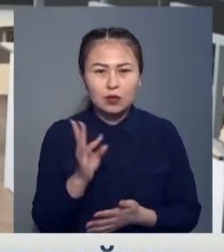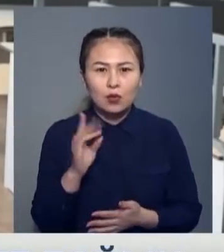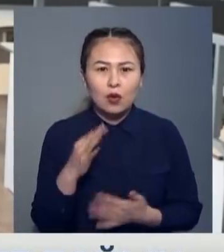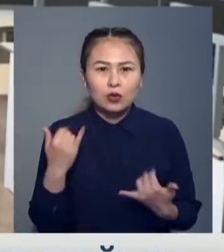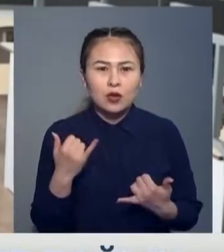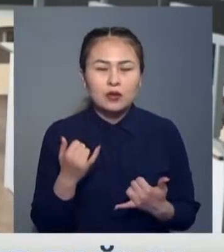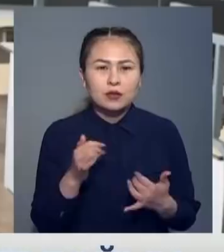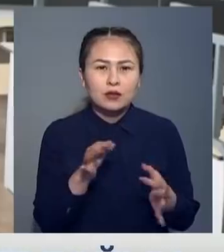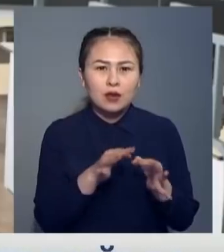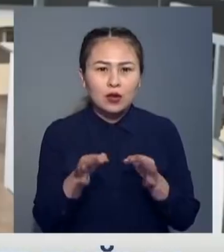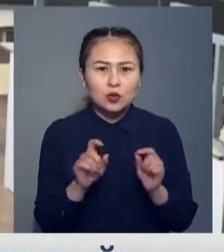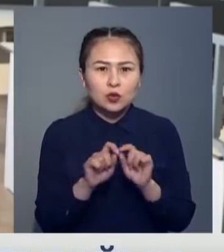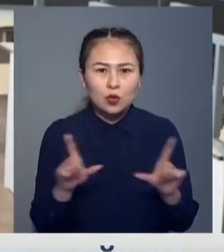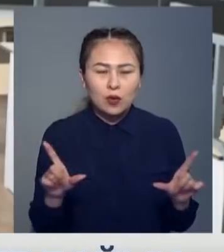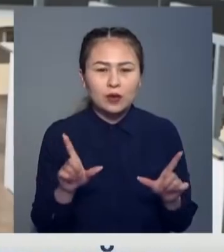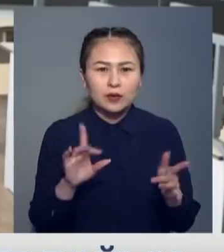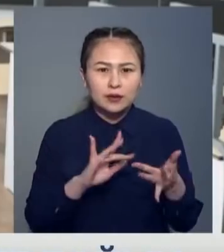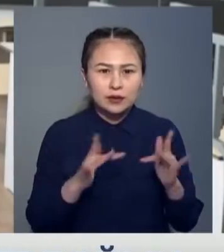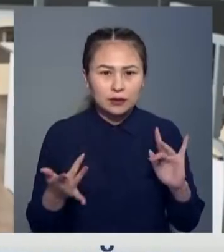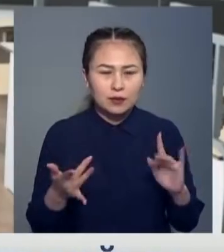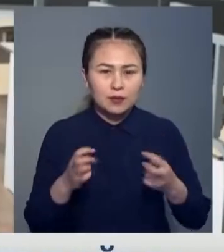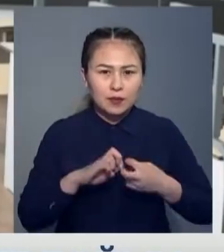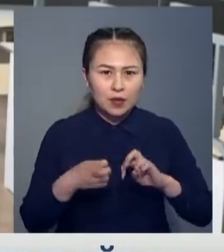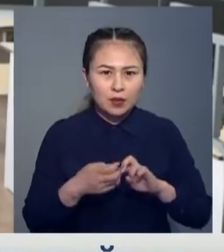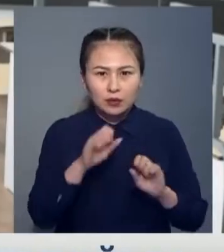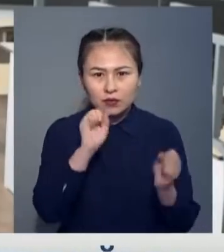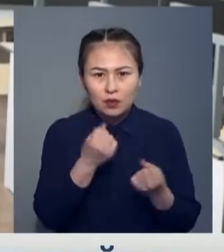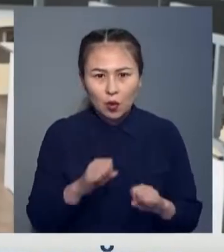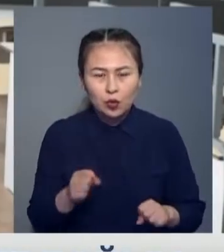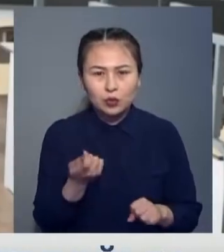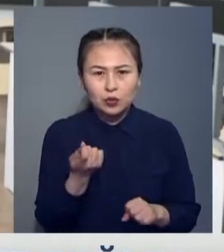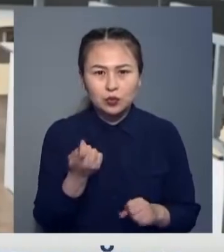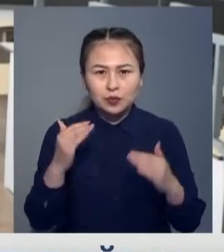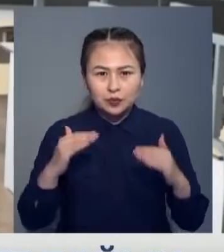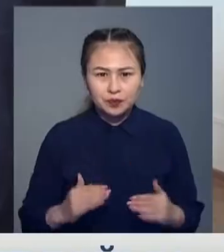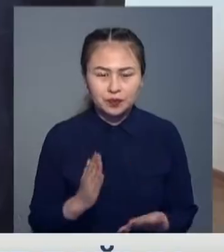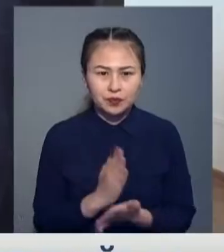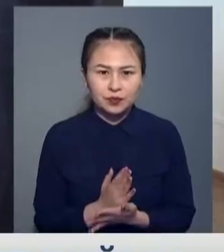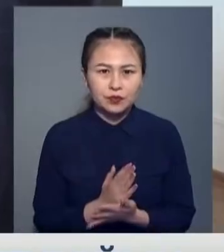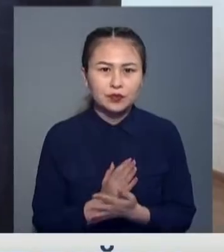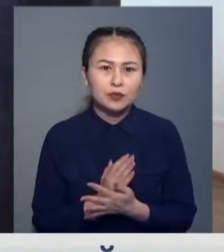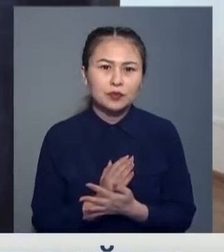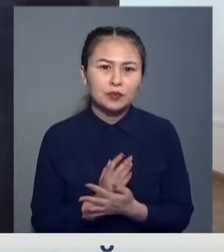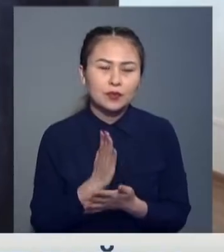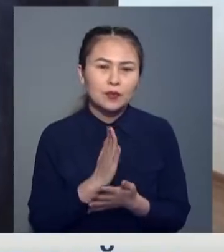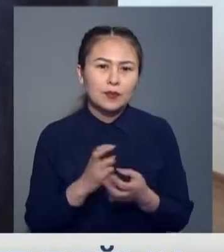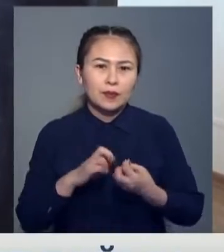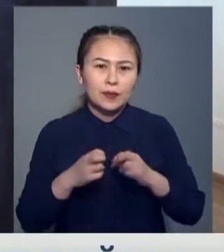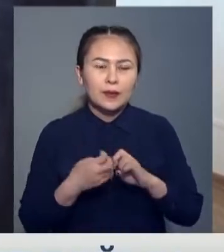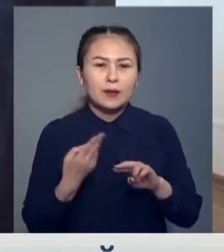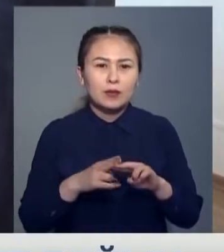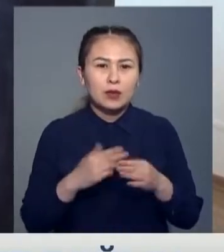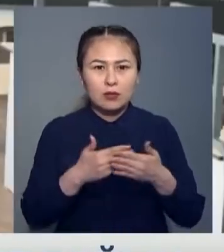таулы аймақта тұратын мектептердің интернет желісінің жылдамдығы кей күндері төмендеу мәселесі байқалады. Қашықтан